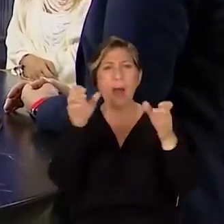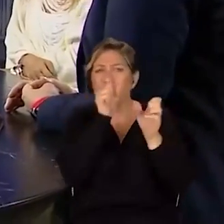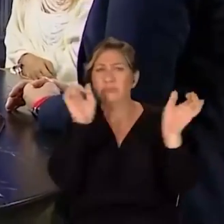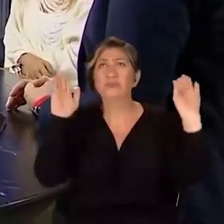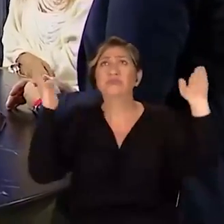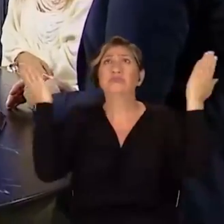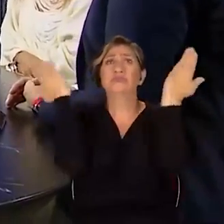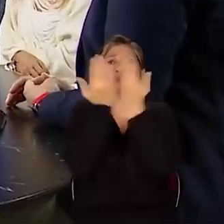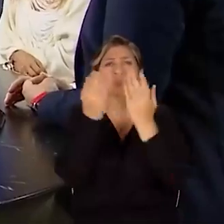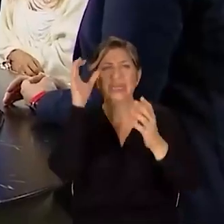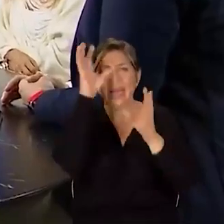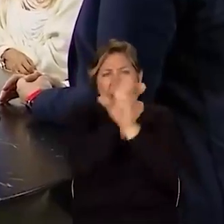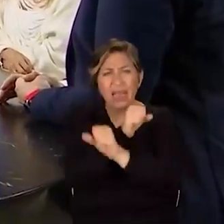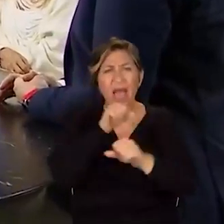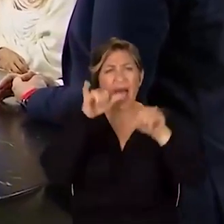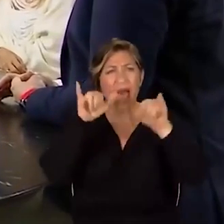aynı